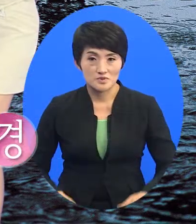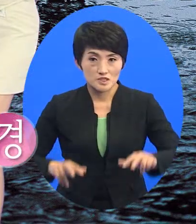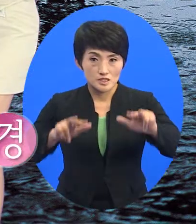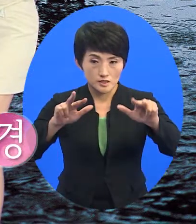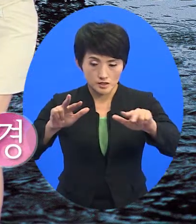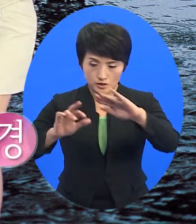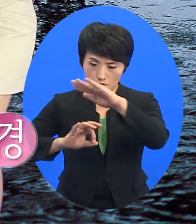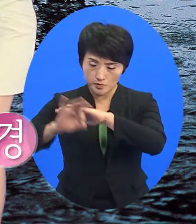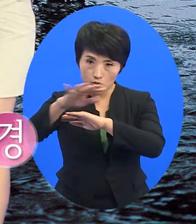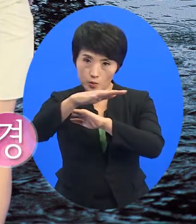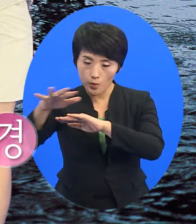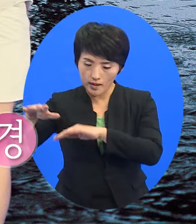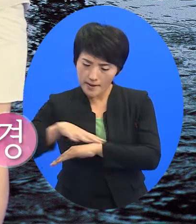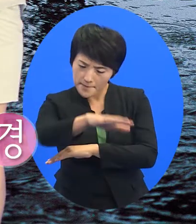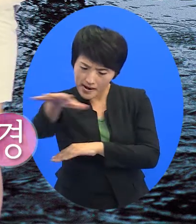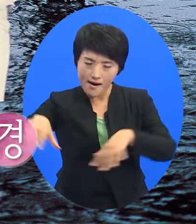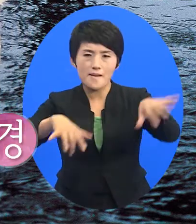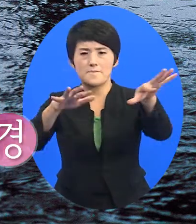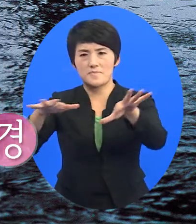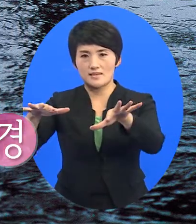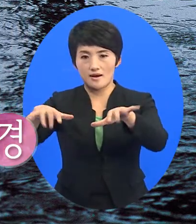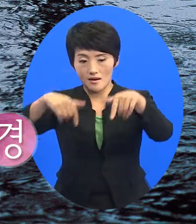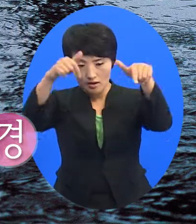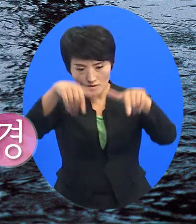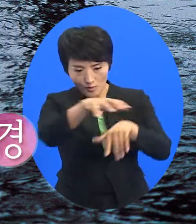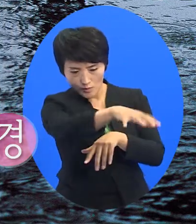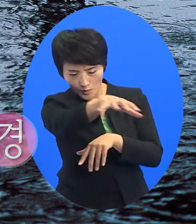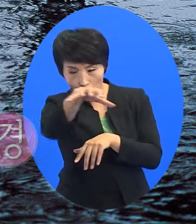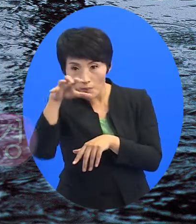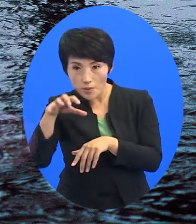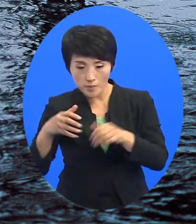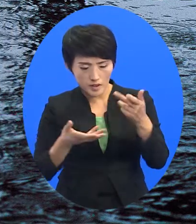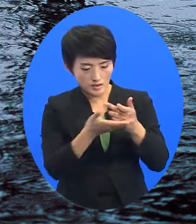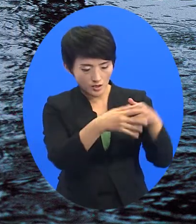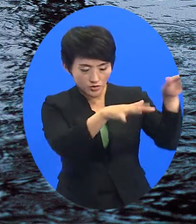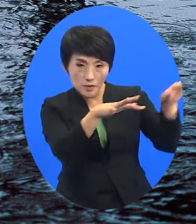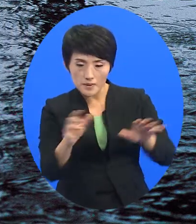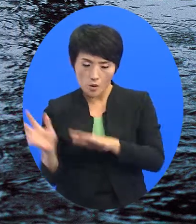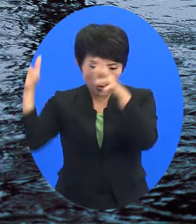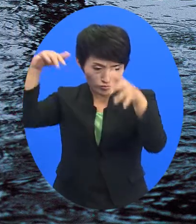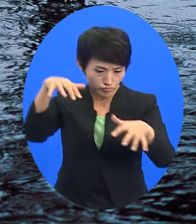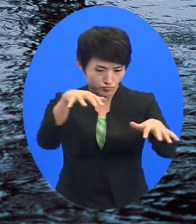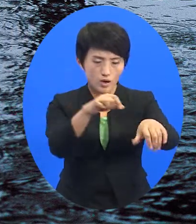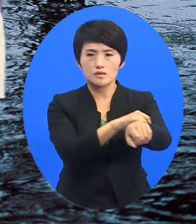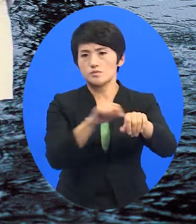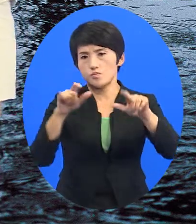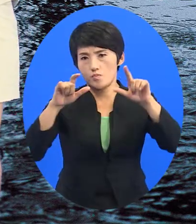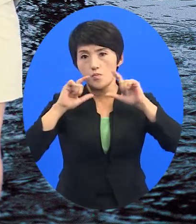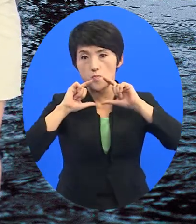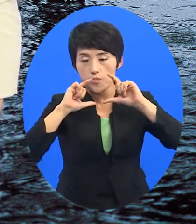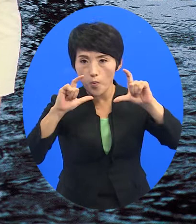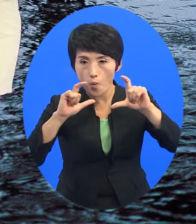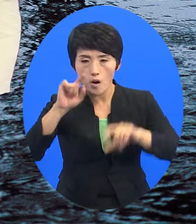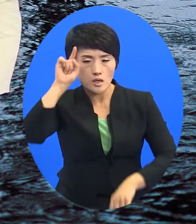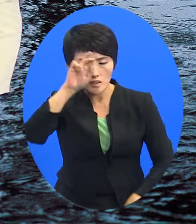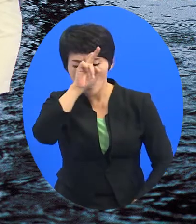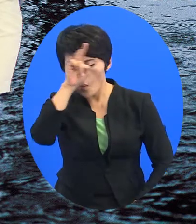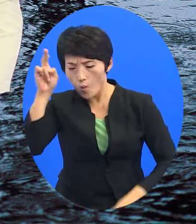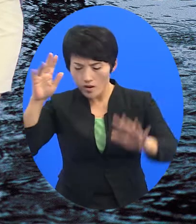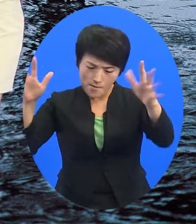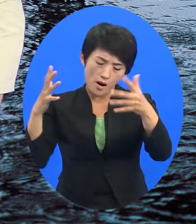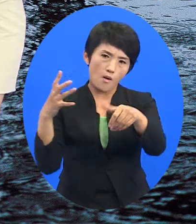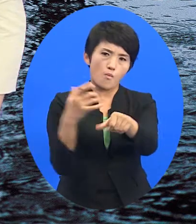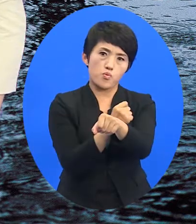현재 동해 전 해상과 남해 서부만 바다, 제주도 앞바다에는 풍랑특보가 발효 중입니다. 내일 오후까지 바람이 매우 강하게